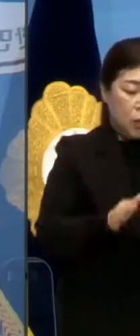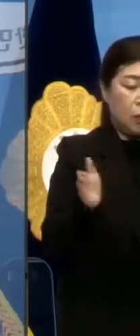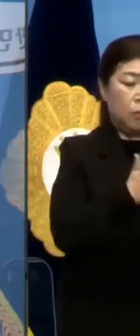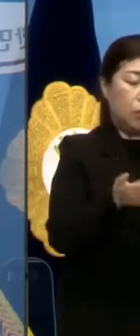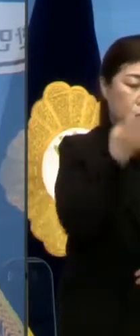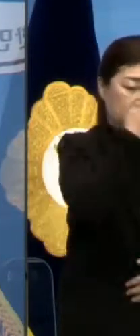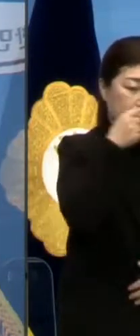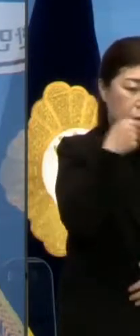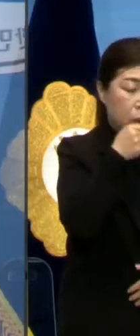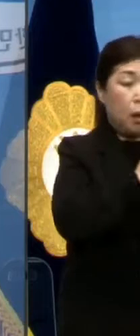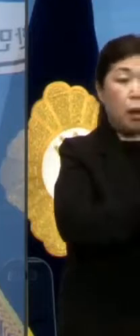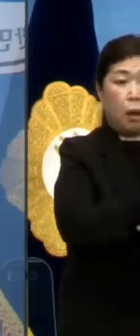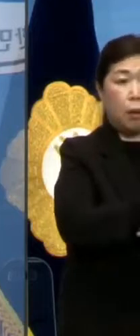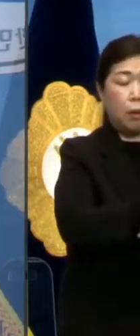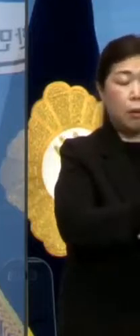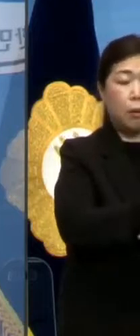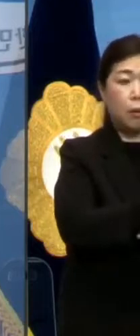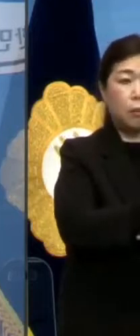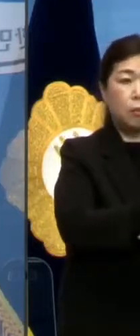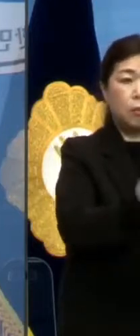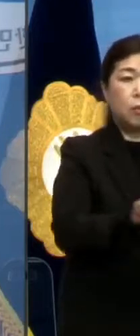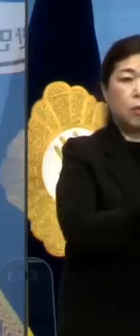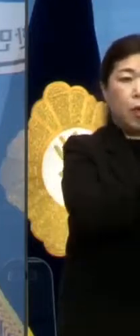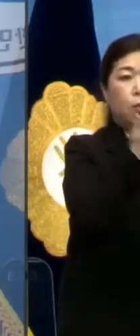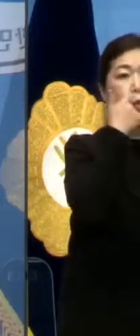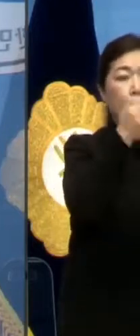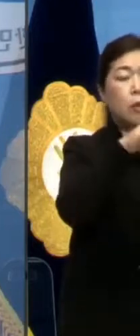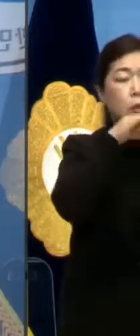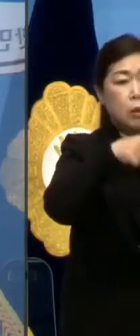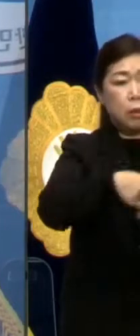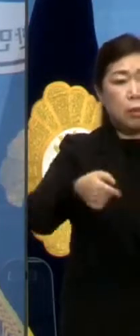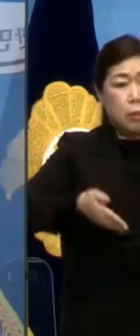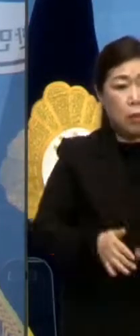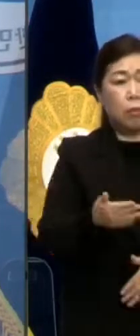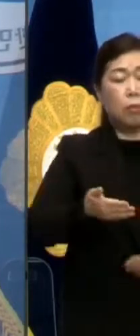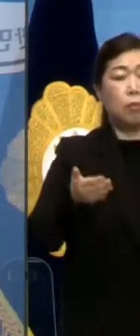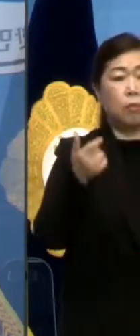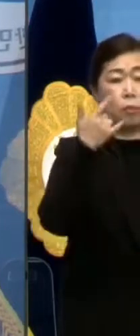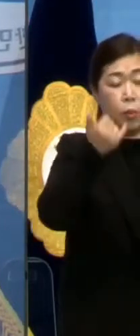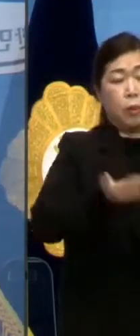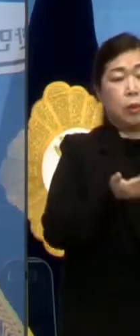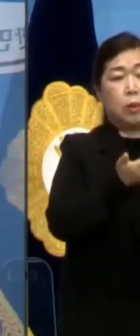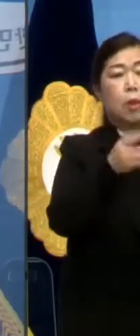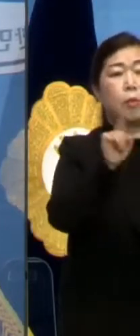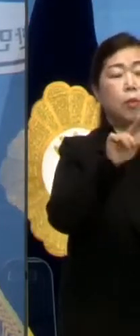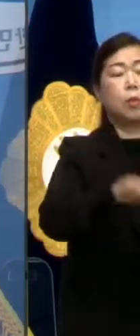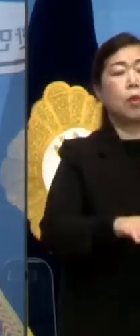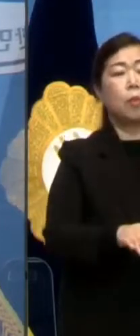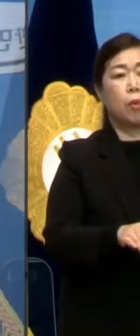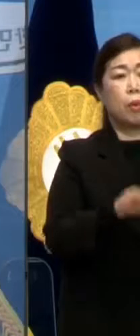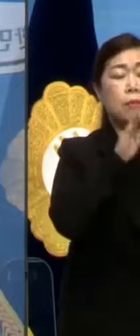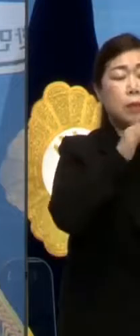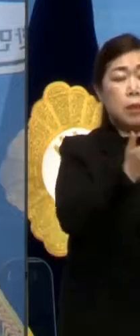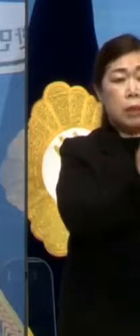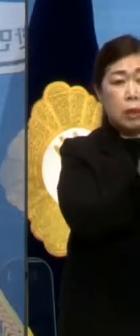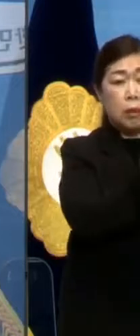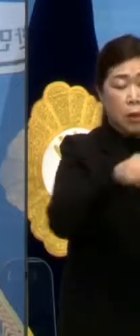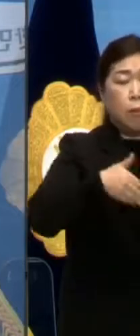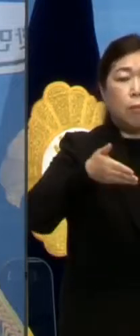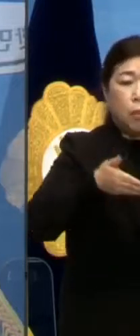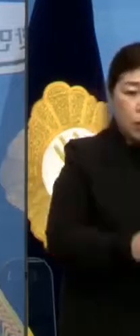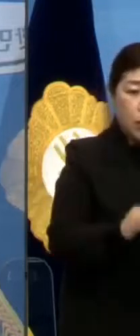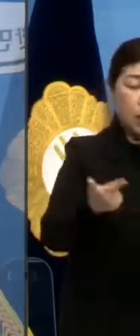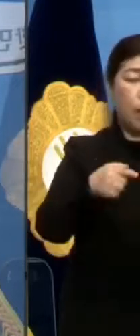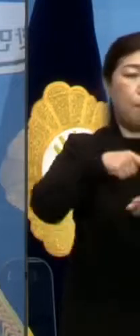관리하셔야죠. 입양 부모와 친생 부모의 차이는 단 하나입니다. 네 배로 낳았는지